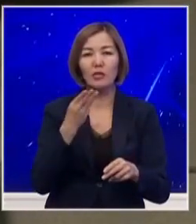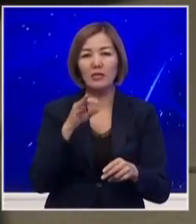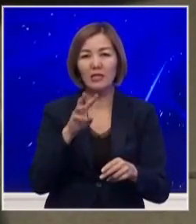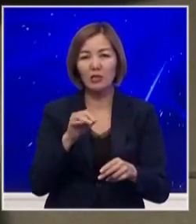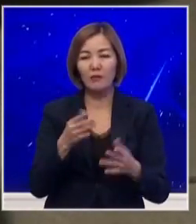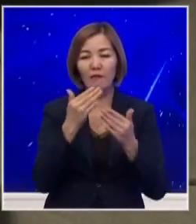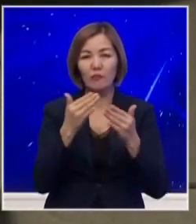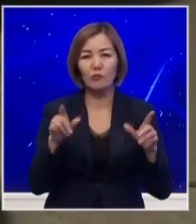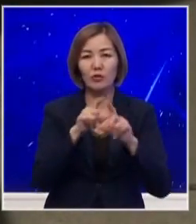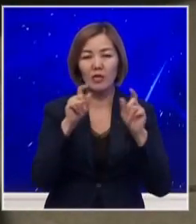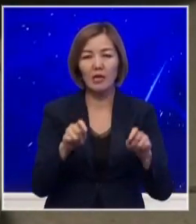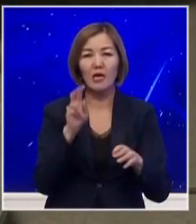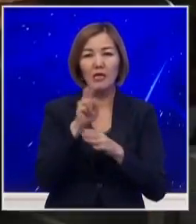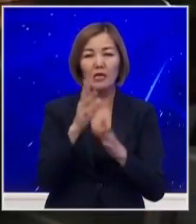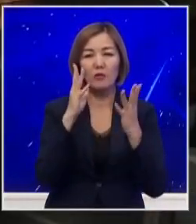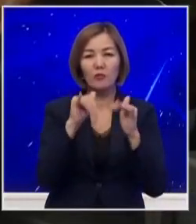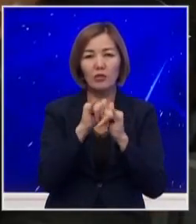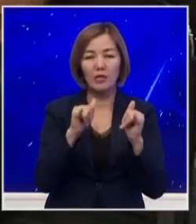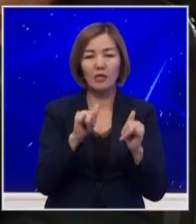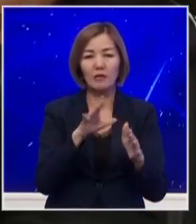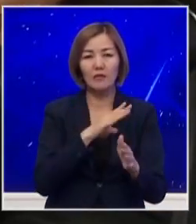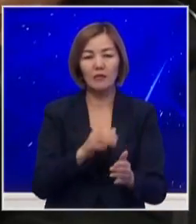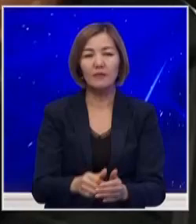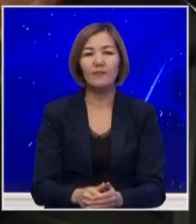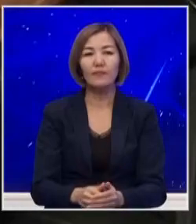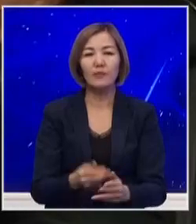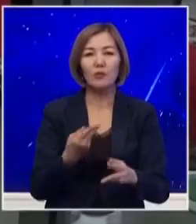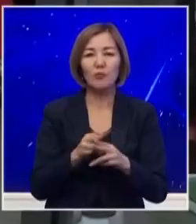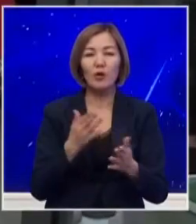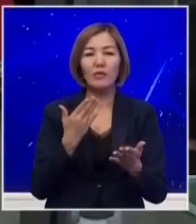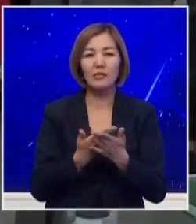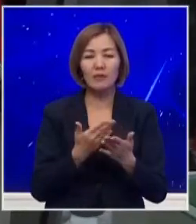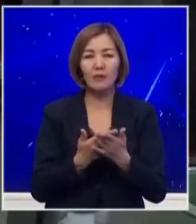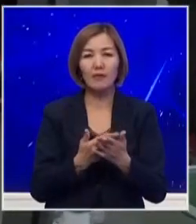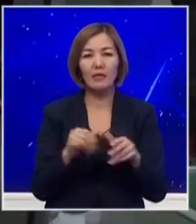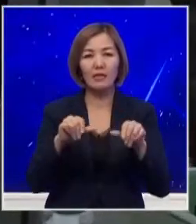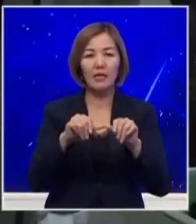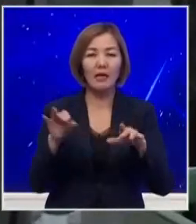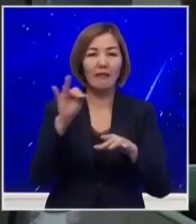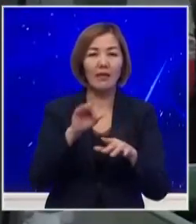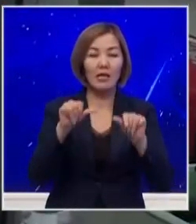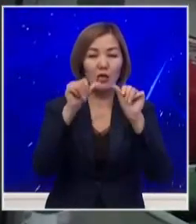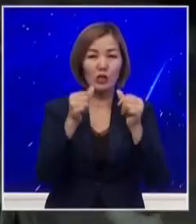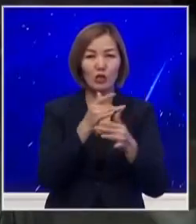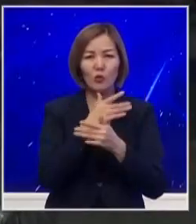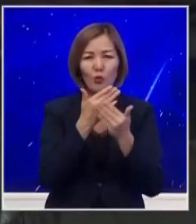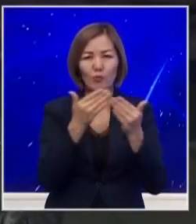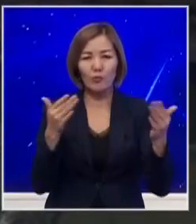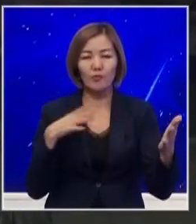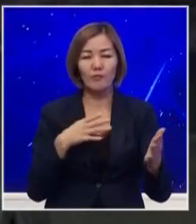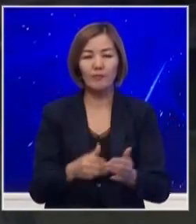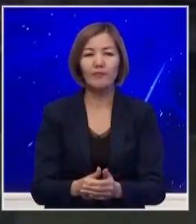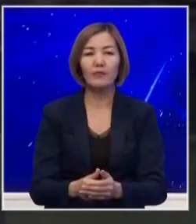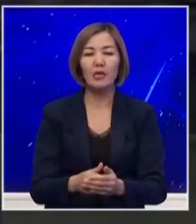атындағы музейіне келушілер қатары жыл санап артып келеді. Бұған себеп тарихи жәдігерлердің көптеп қойылуы дейді мекеме